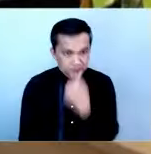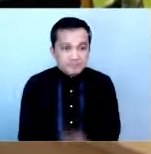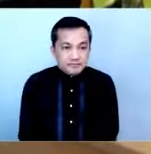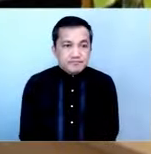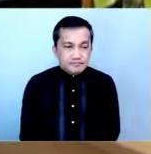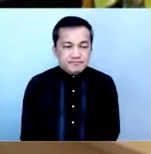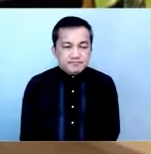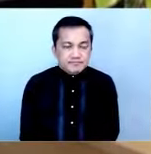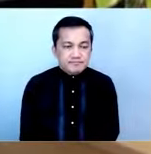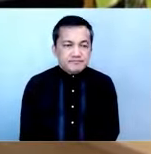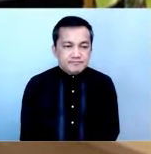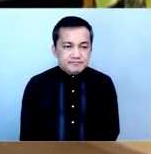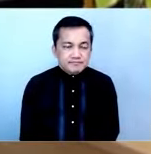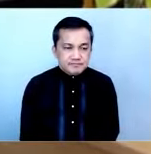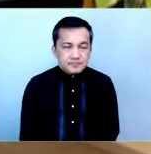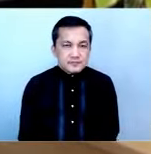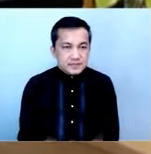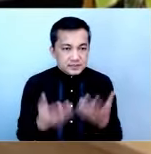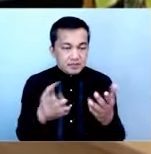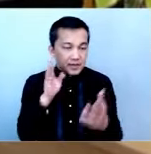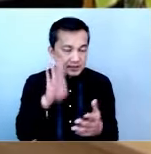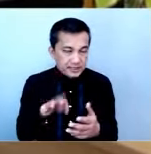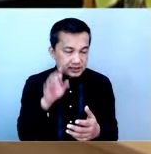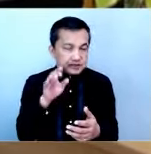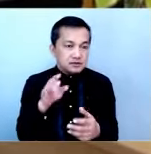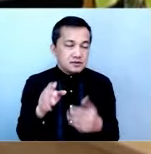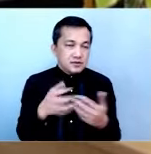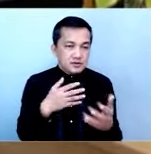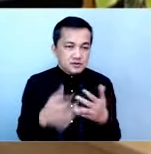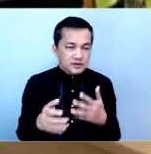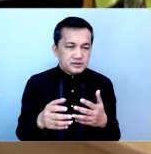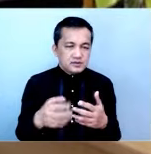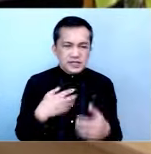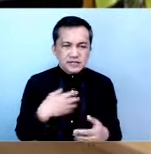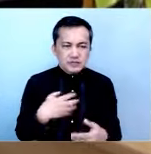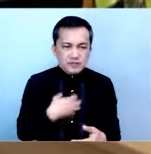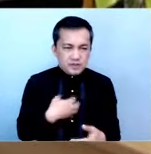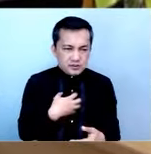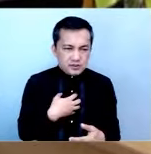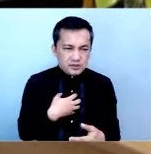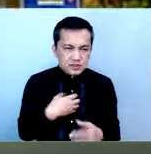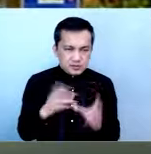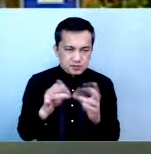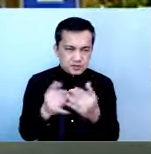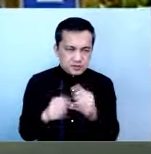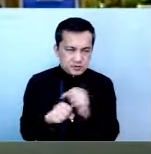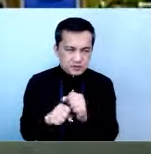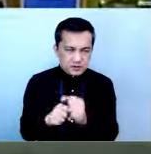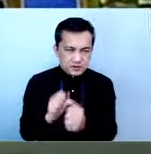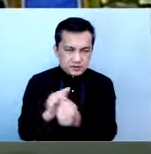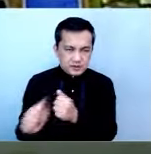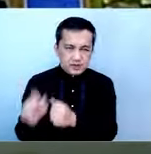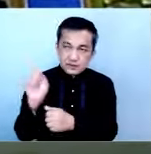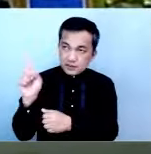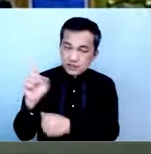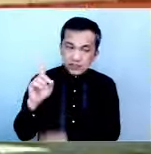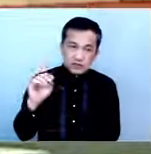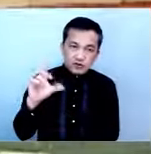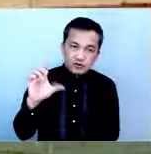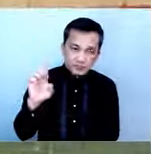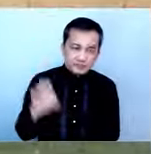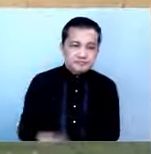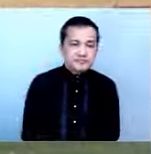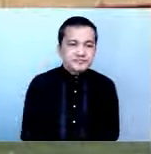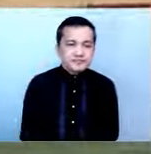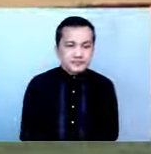Mga kapatid, ang anumang reklamo sa kumpanyang pinagtatrabahuhan ay idinadaan sa ahensya ng Department of Labor and Employment